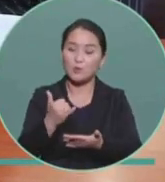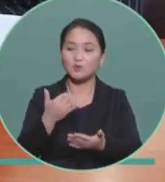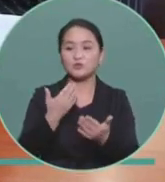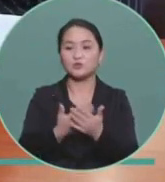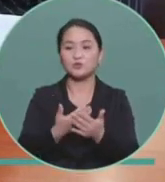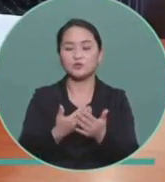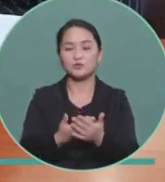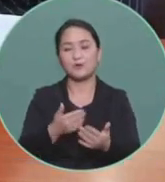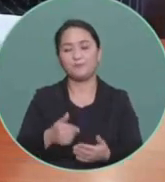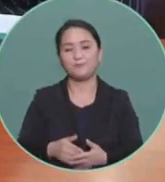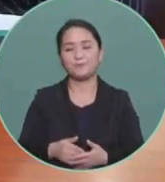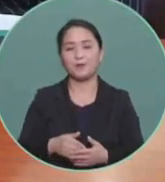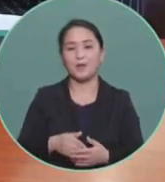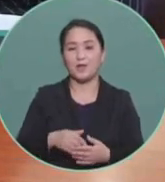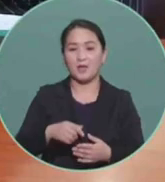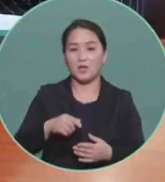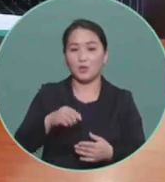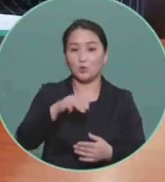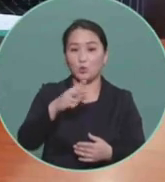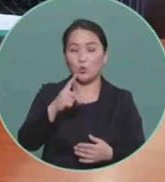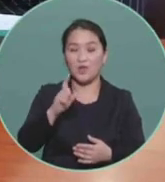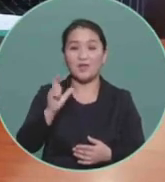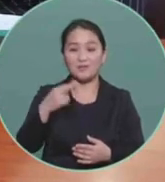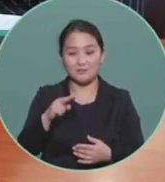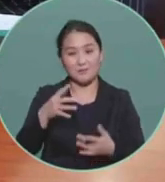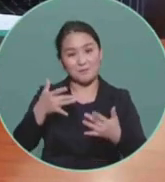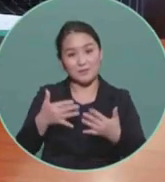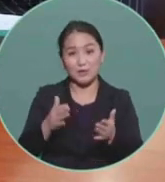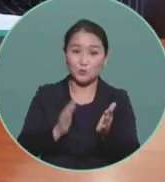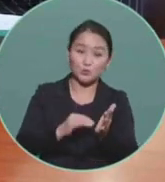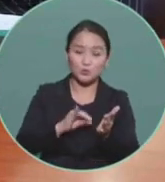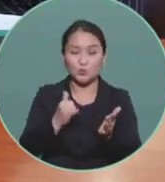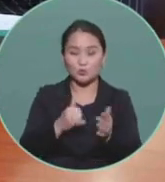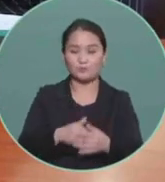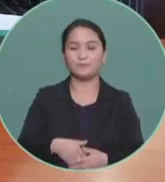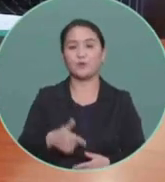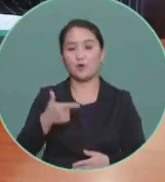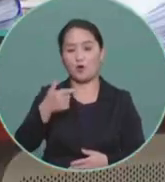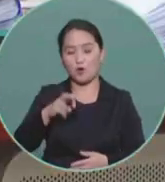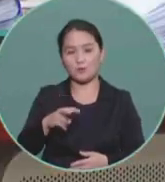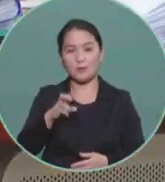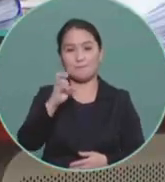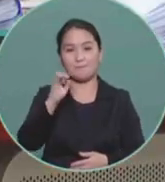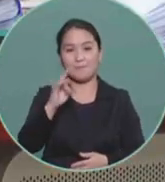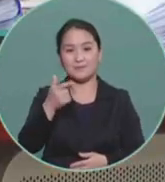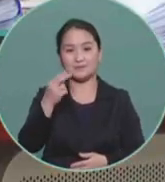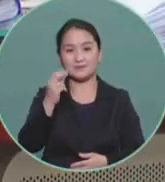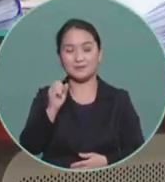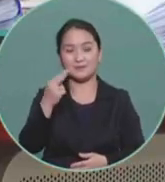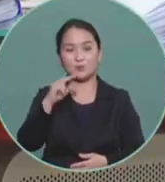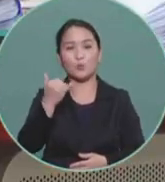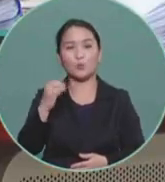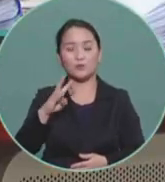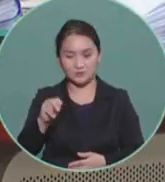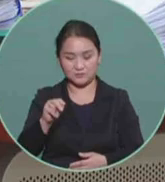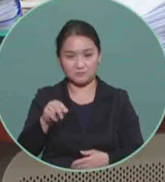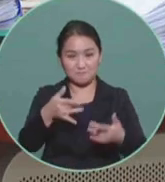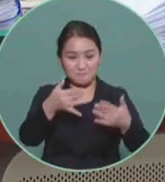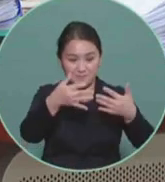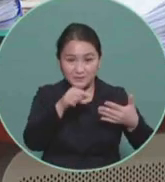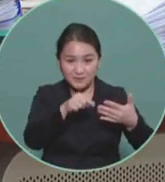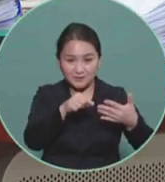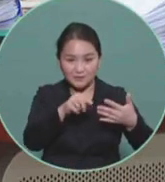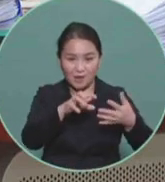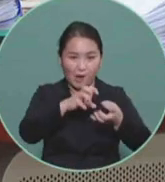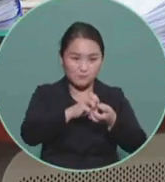ирдэг төвшний одоо идээс сахгуулаад тийм үү? Тэгээ ер нь бол нэг гол зүйл байдаг энэ барьцалдуулагч гэж бодис байгаад байгаа юм.